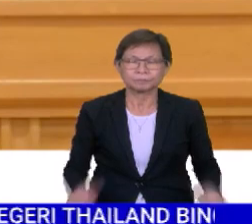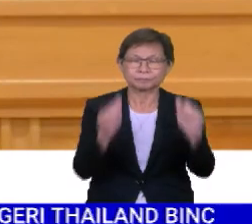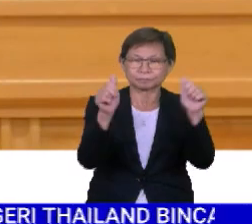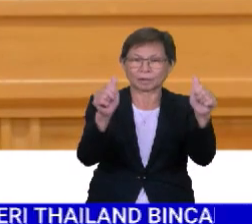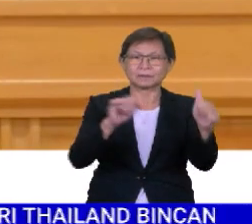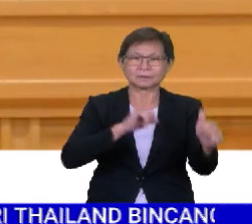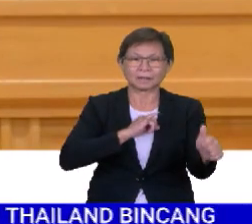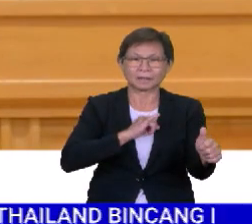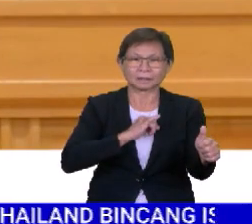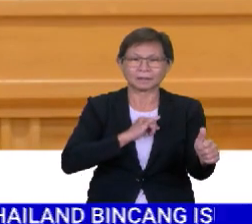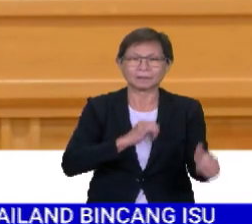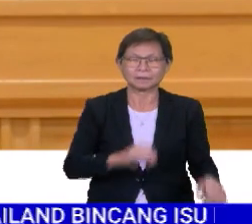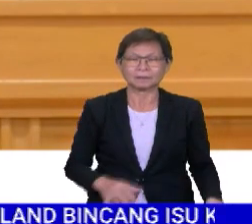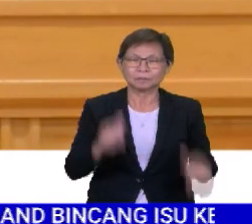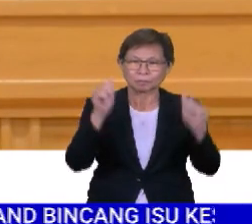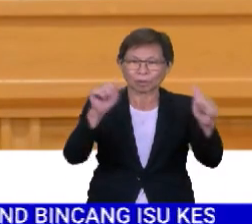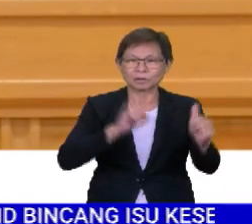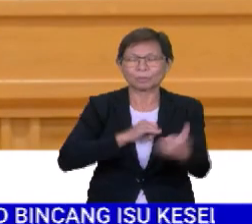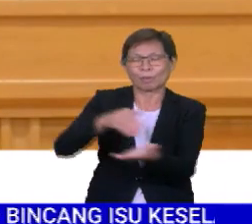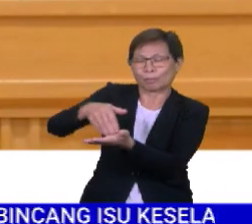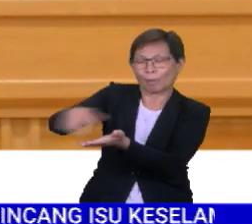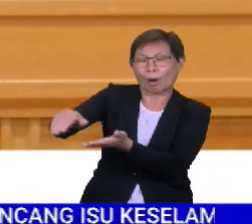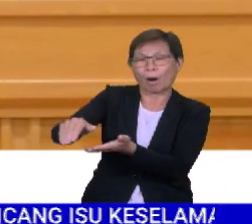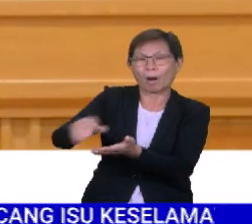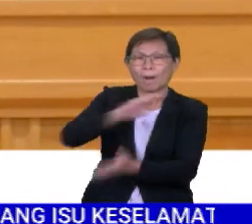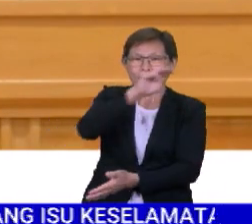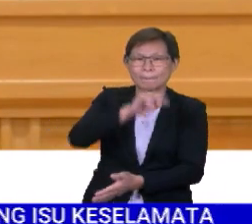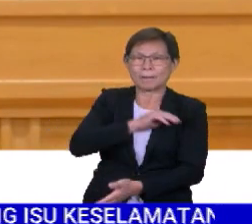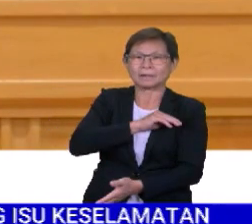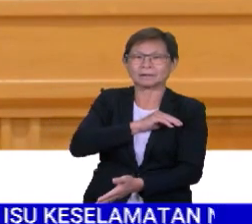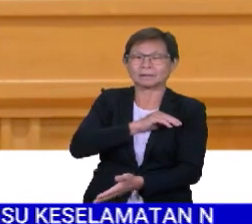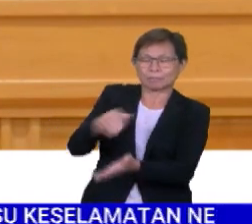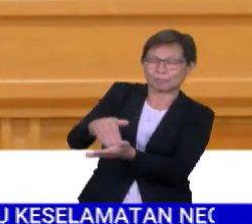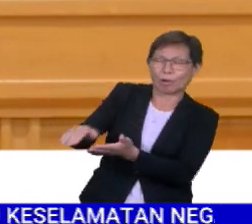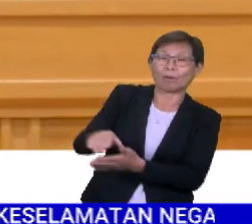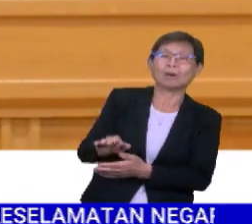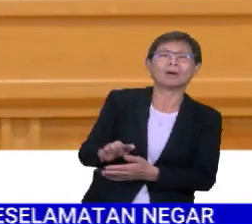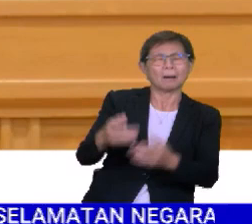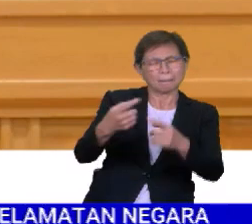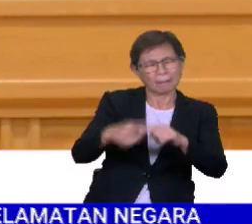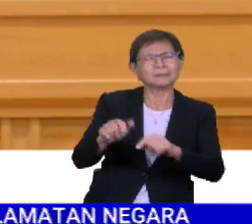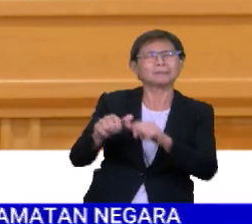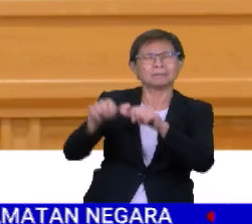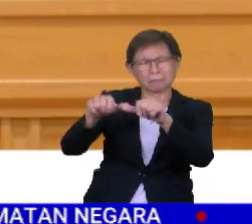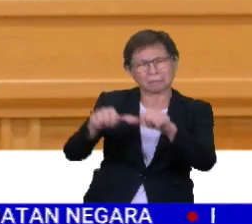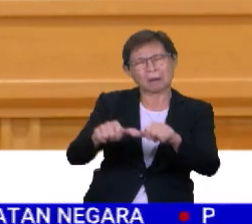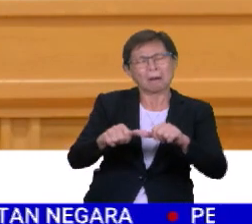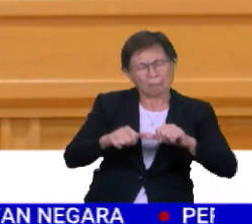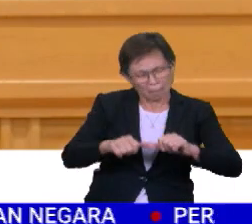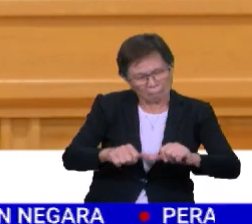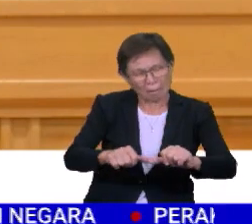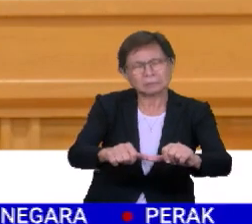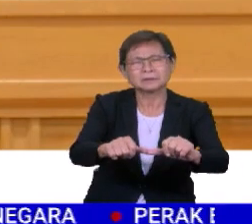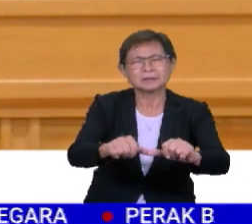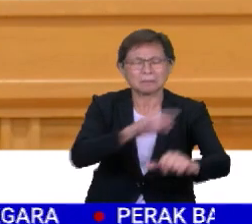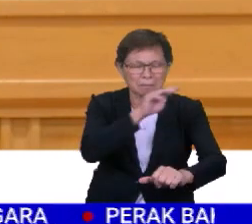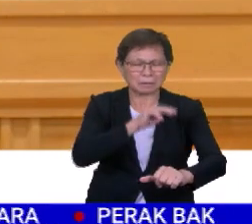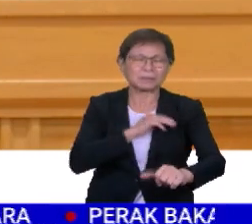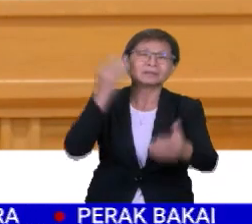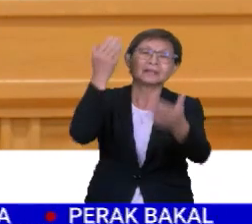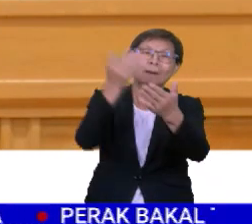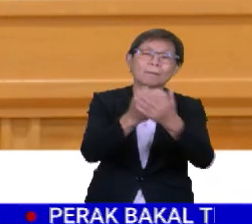Saya pun tak pecat dia sebagai Menteri Kabinet, jadi dia masih lagi Menteri Kabinet. Sehingga mesyuarat Rabu ni,